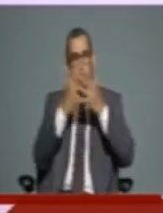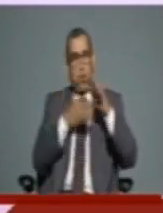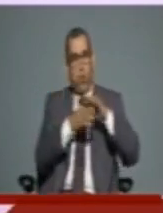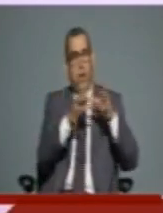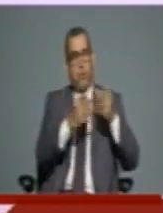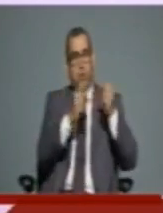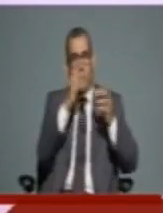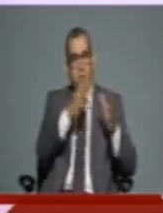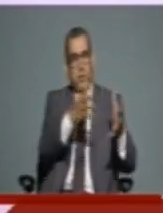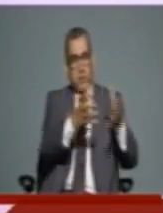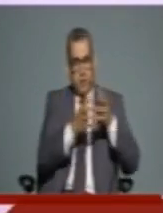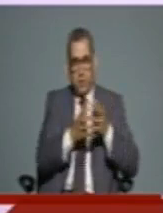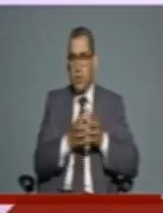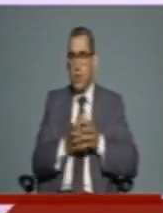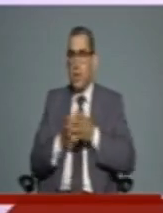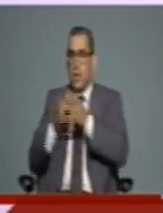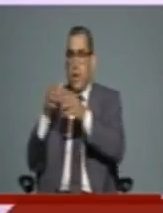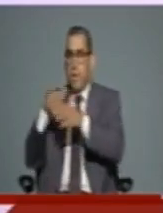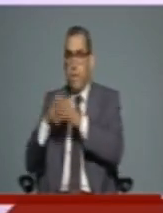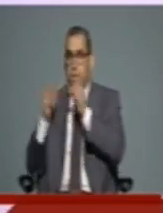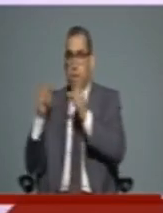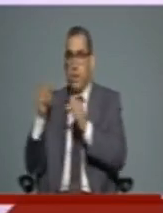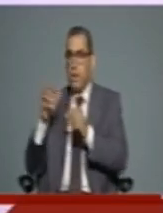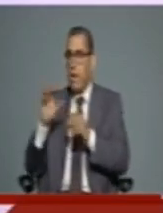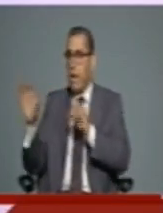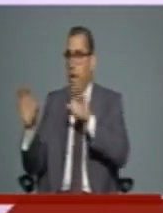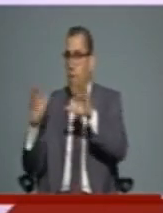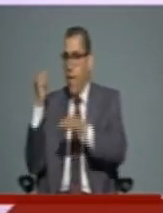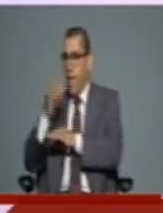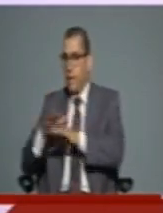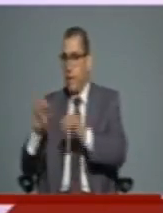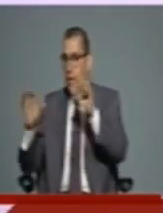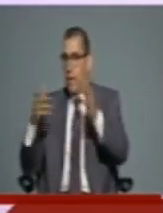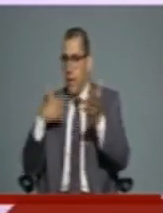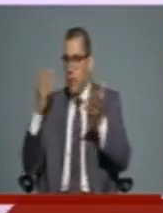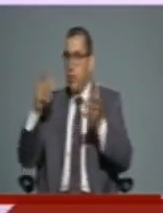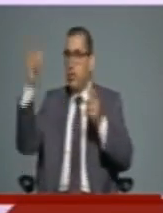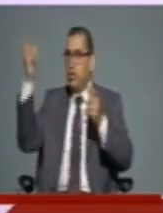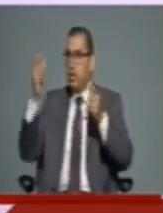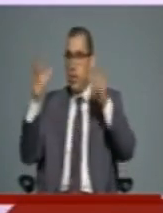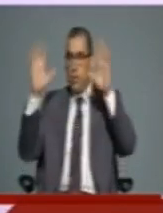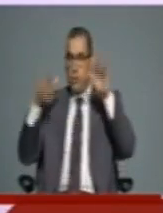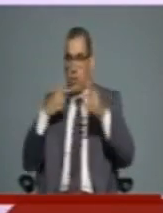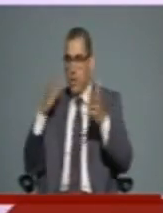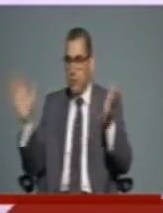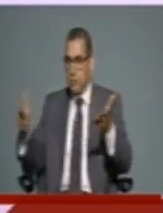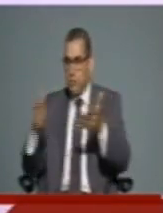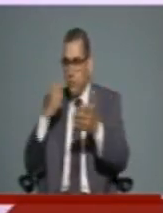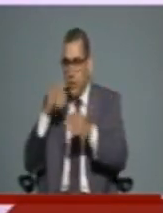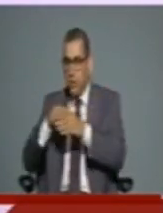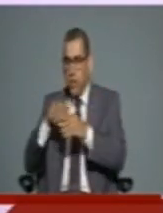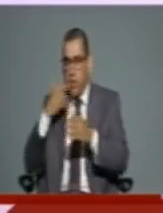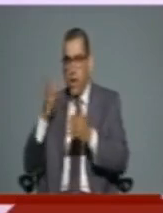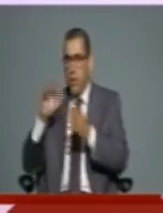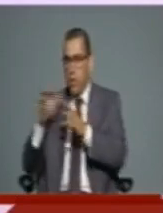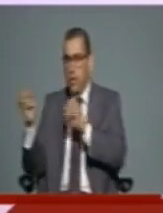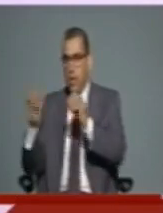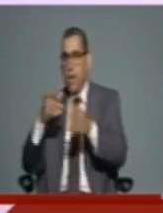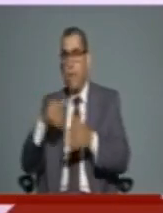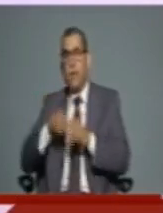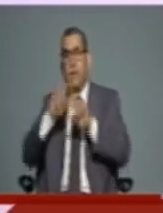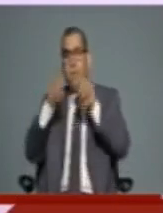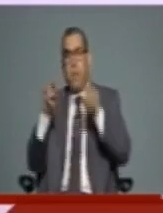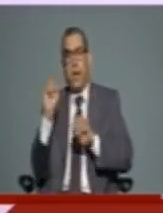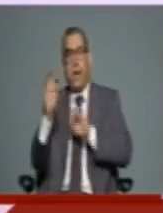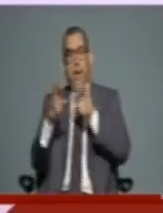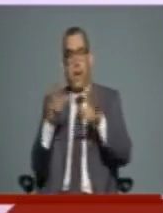المصنع اخزن في حته وبعدين بعد كده انقل من الحته دي اودي على المركز او الحي وبعدين المركز او الحي